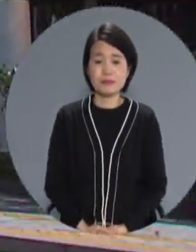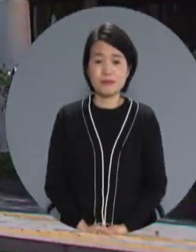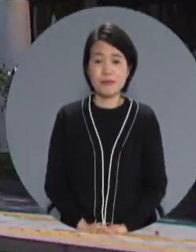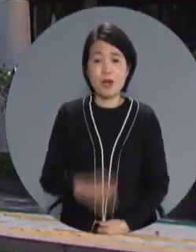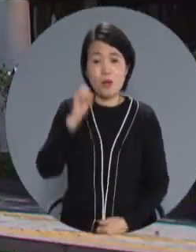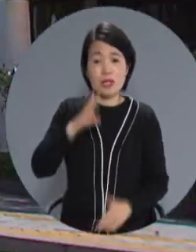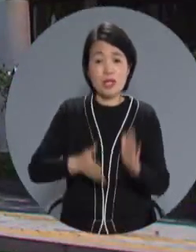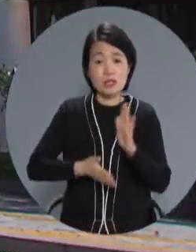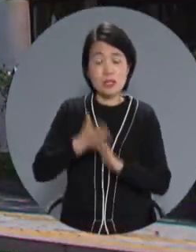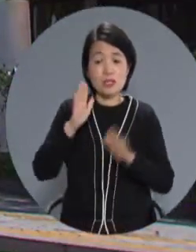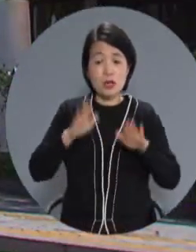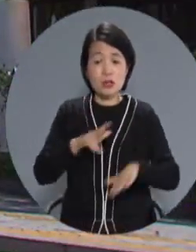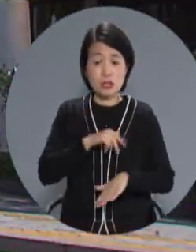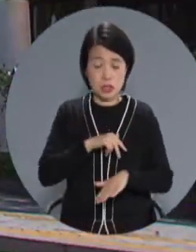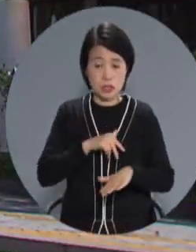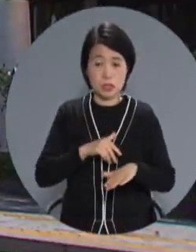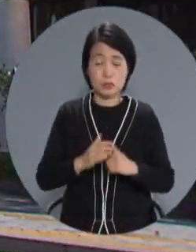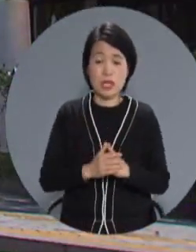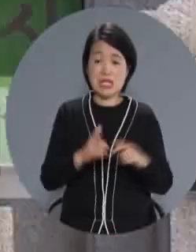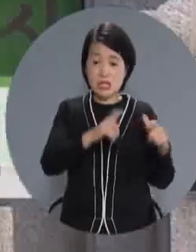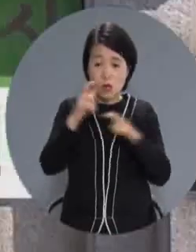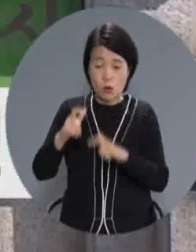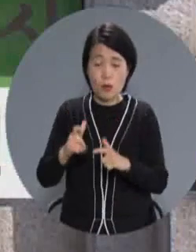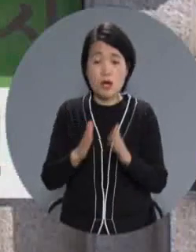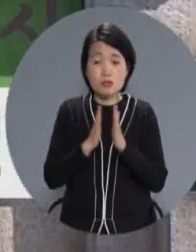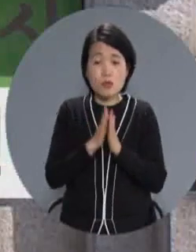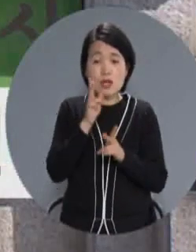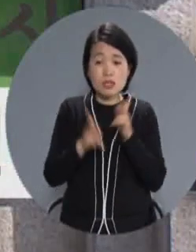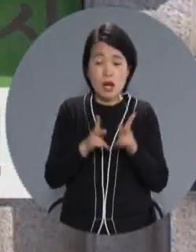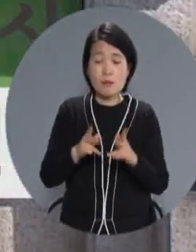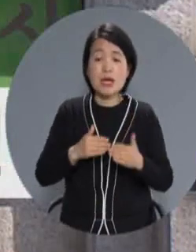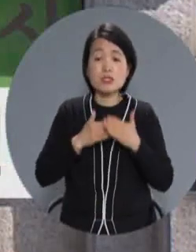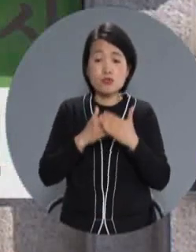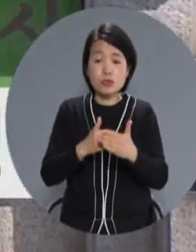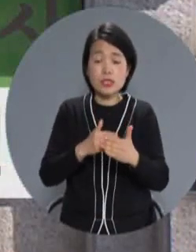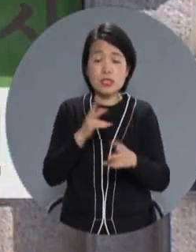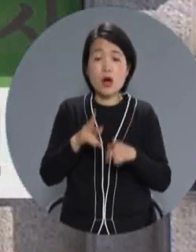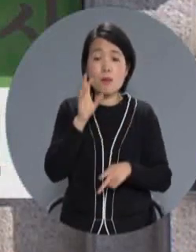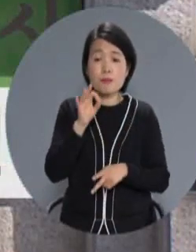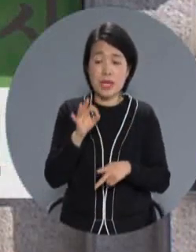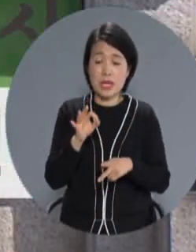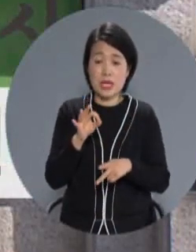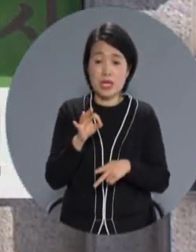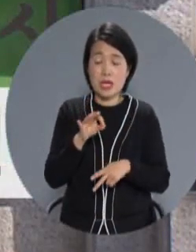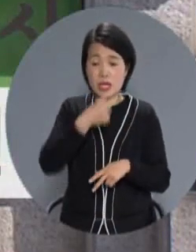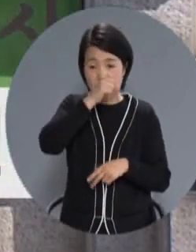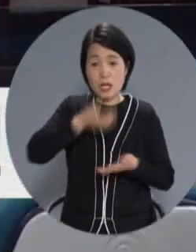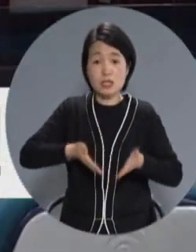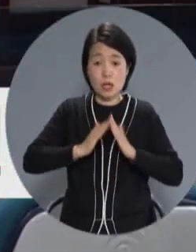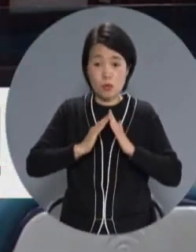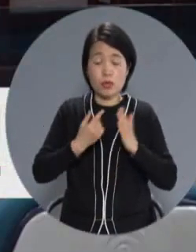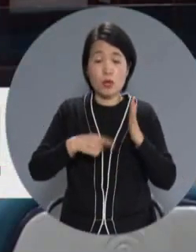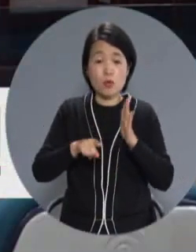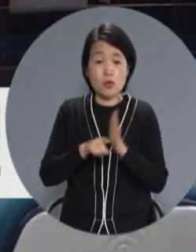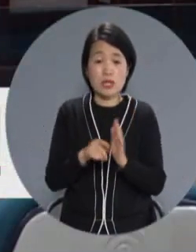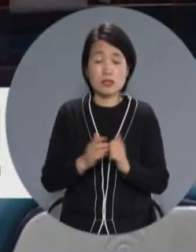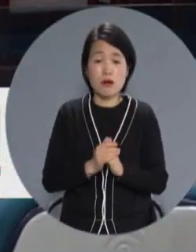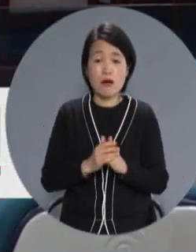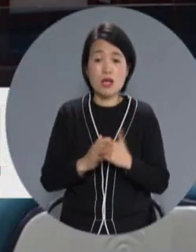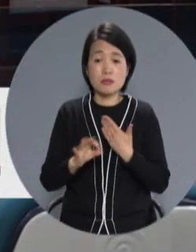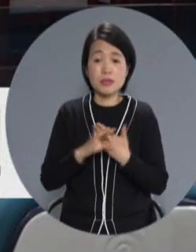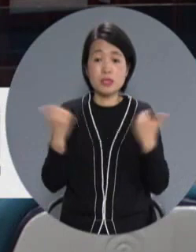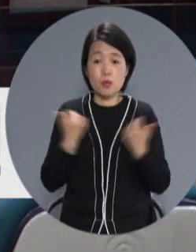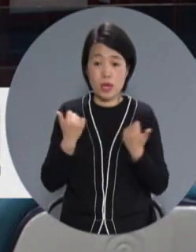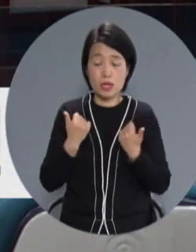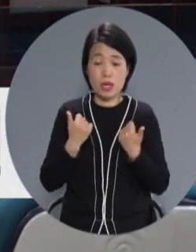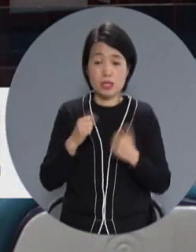광양 씨는 현역 시의원들의 각 지역구별 수건사업의 추진사업비, 이른바 쪽지 예산을 세우기 위해 이번 의회